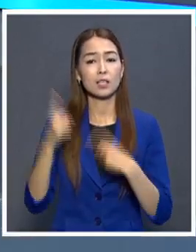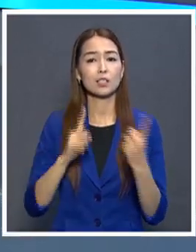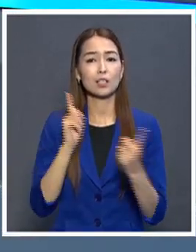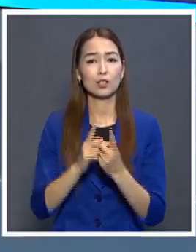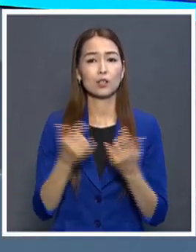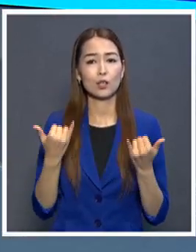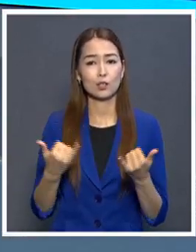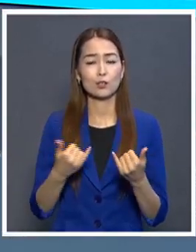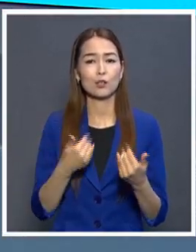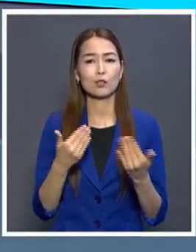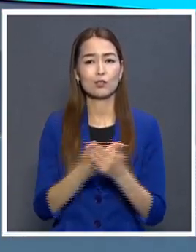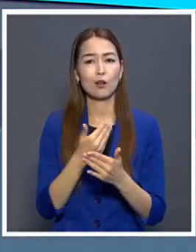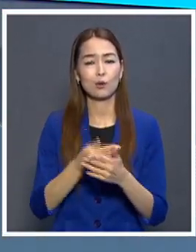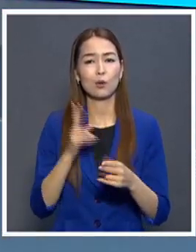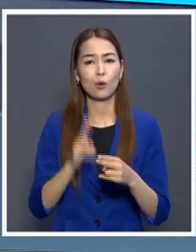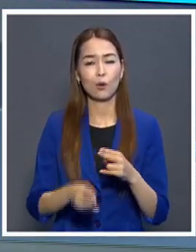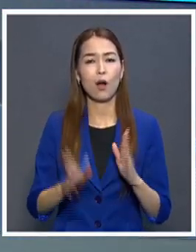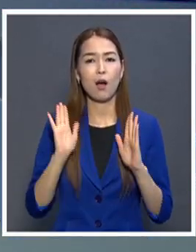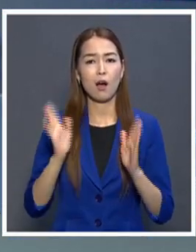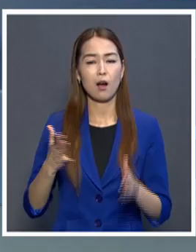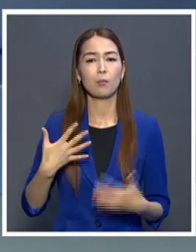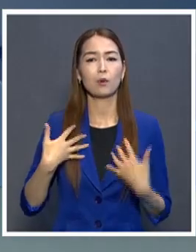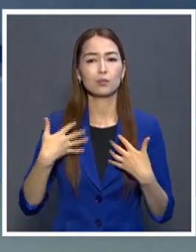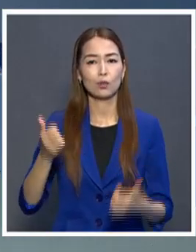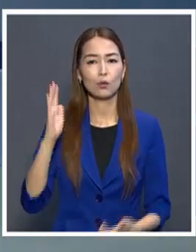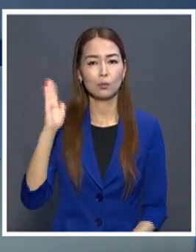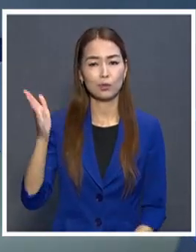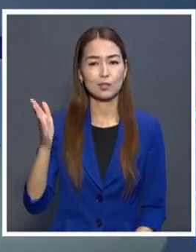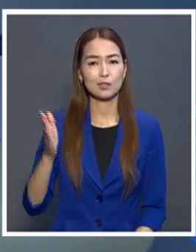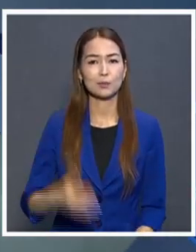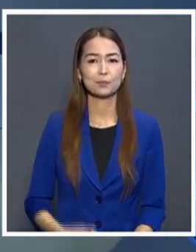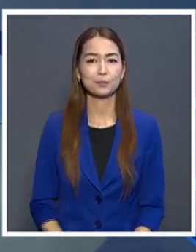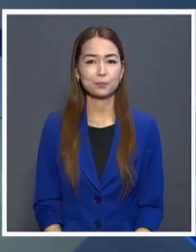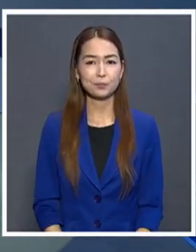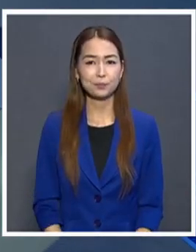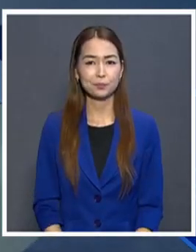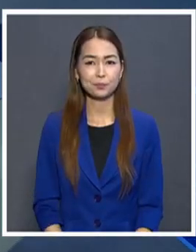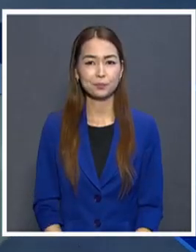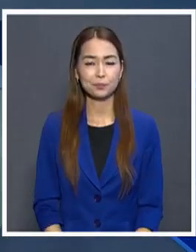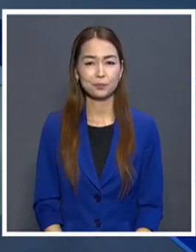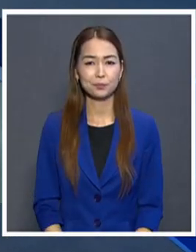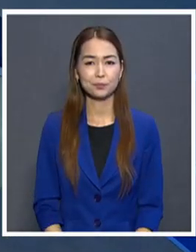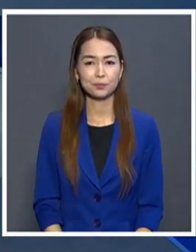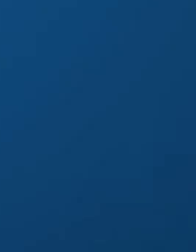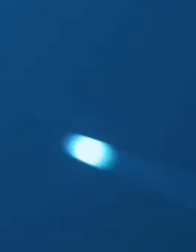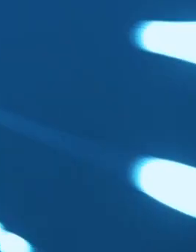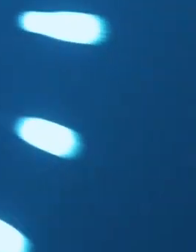арнамыздың тілшілері дайындаған жаңалықтардың реті әзірге осы. Амандықтар жүздескенше.